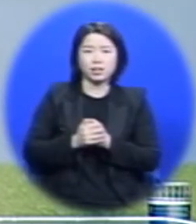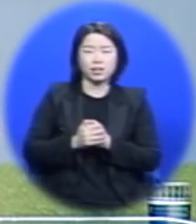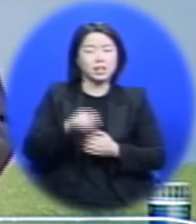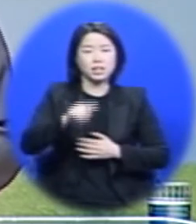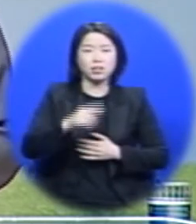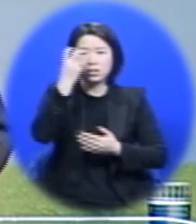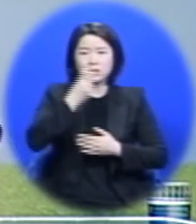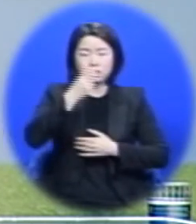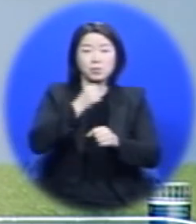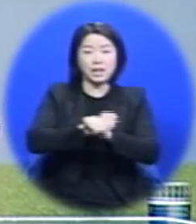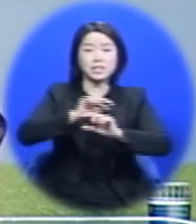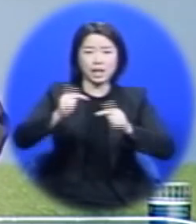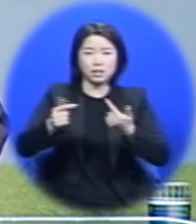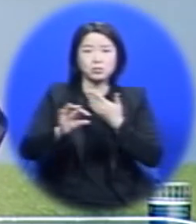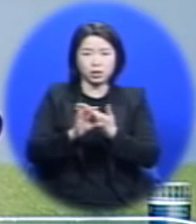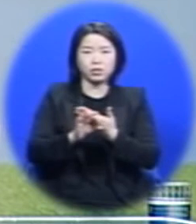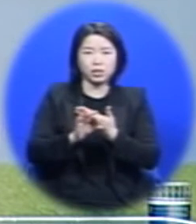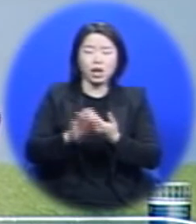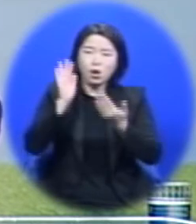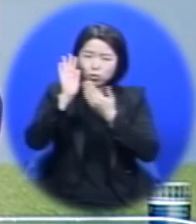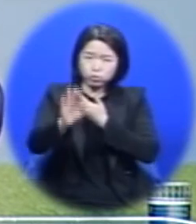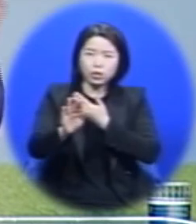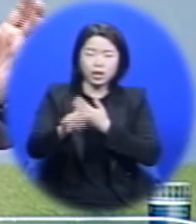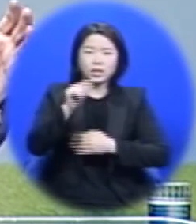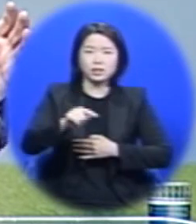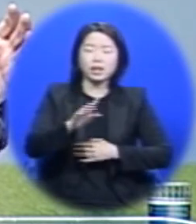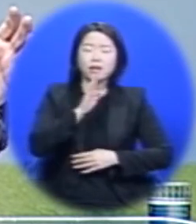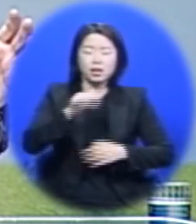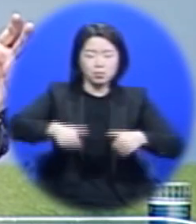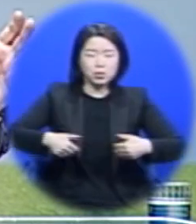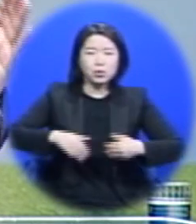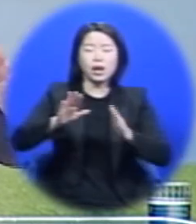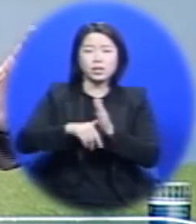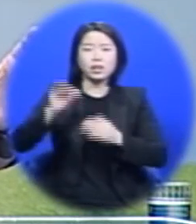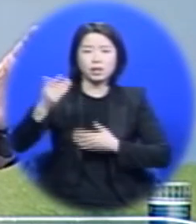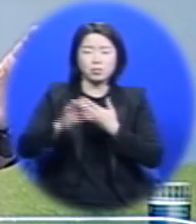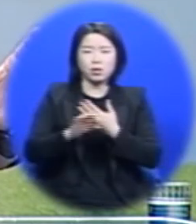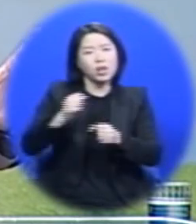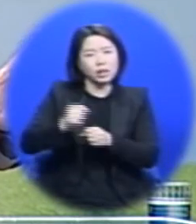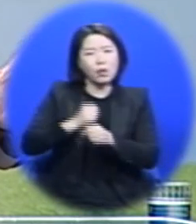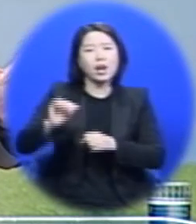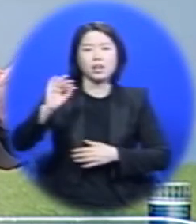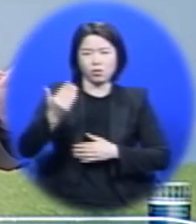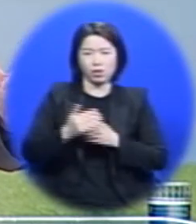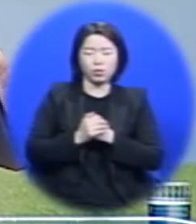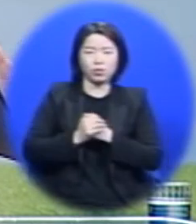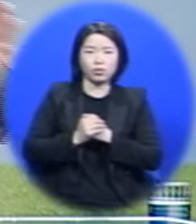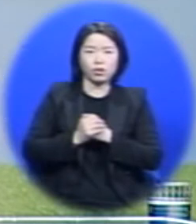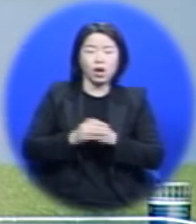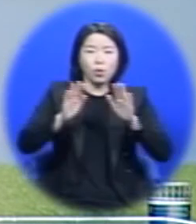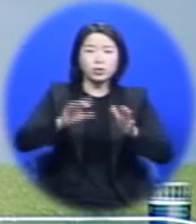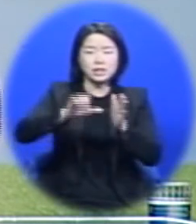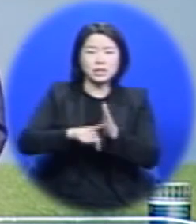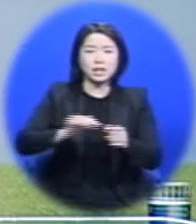이거 점검 안 해보면 나중에 진짜 그게 필요할 때가 되면 당황하게 돼요. 오늘 이